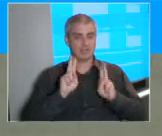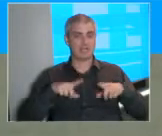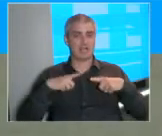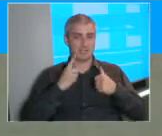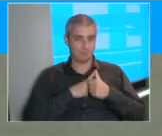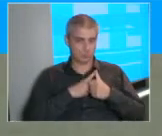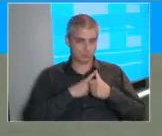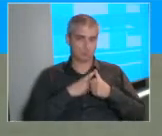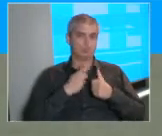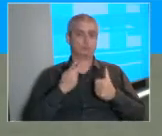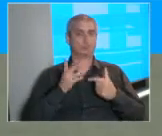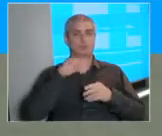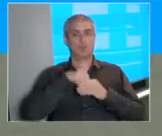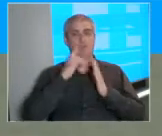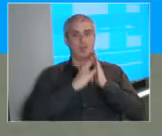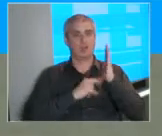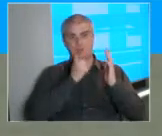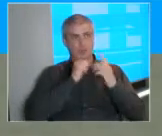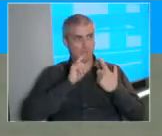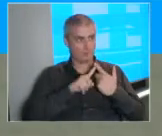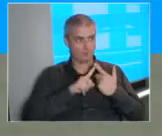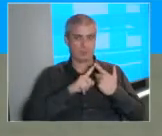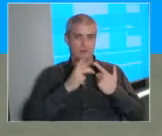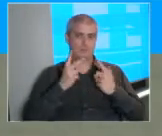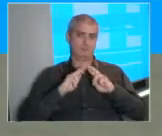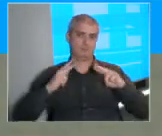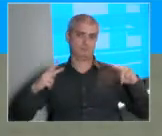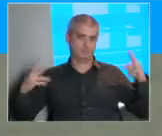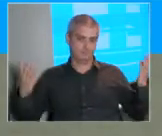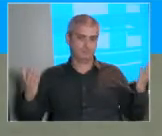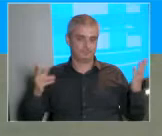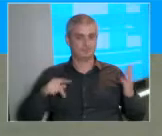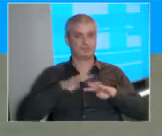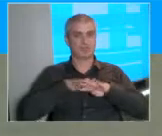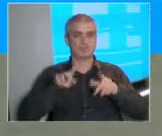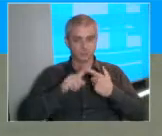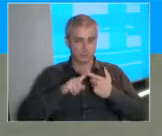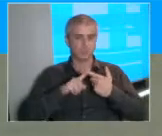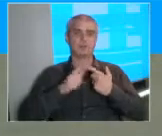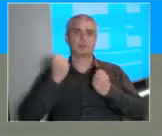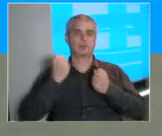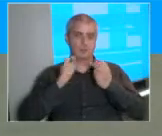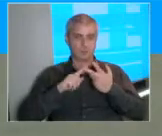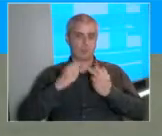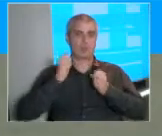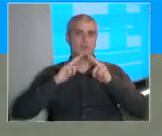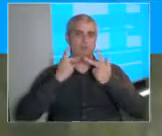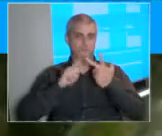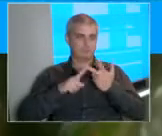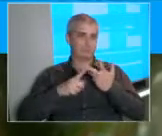קיימות, כולל חקיקה ירוקה כמובן למיניה, ותשתיות, כלומר תחבורה